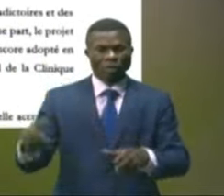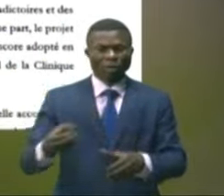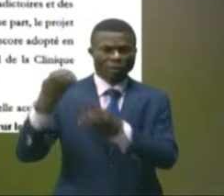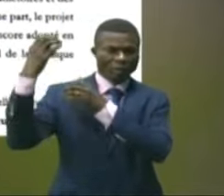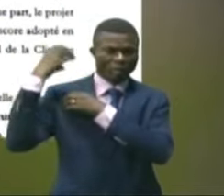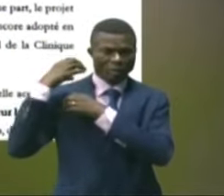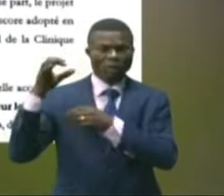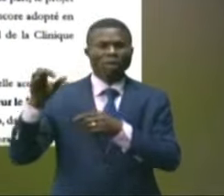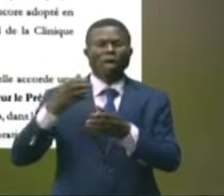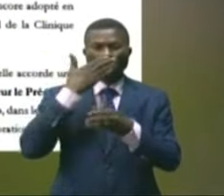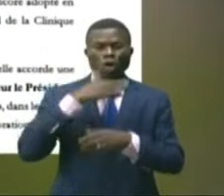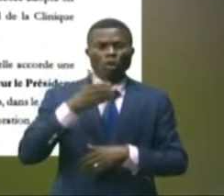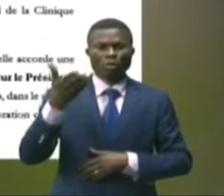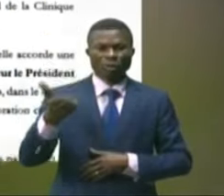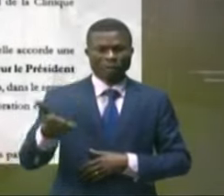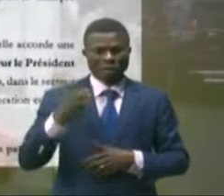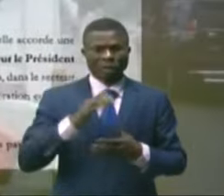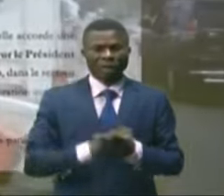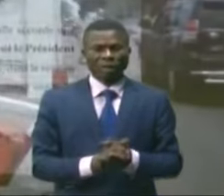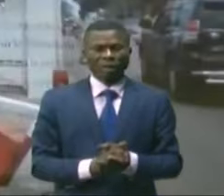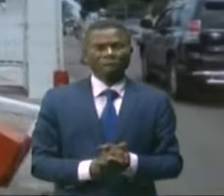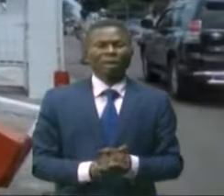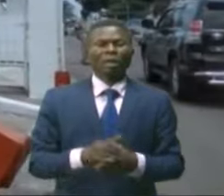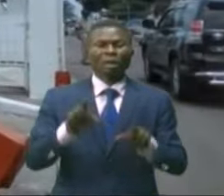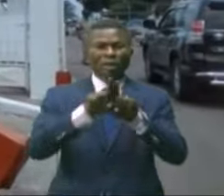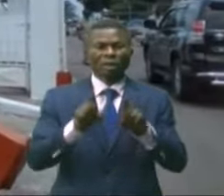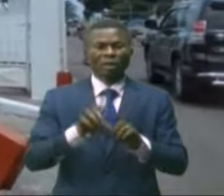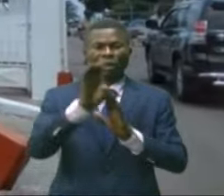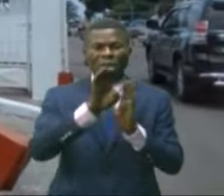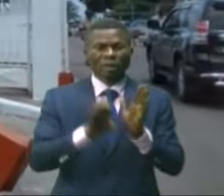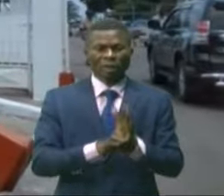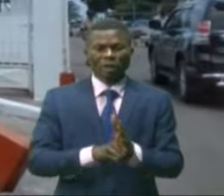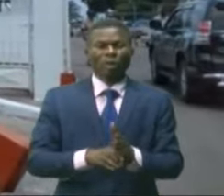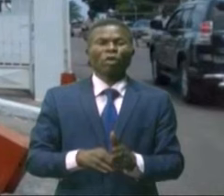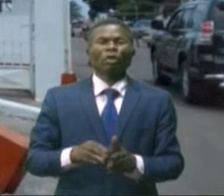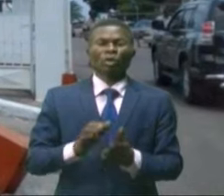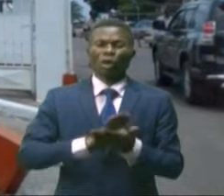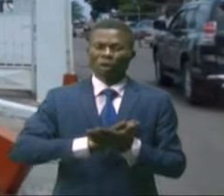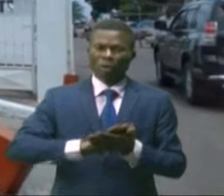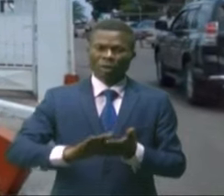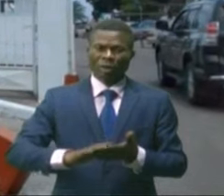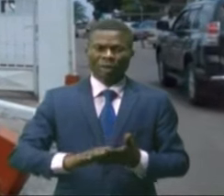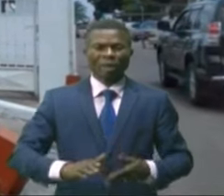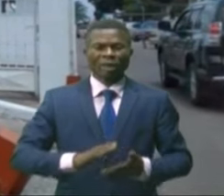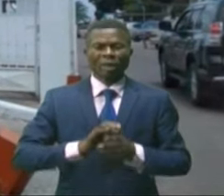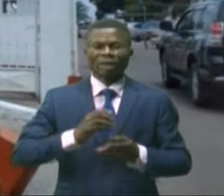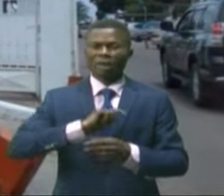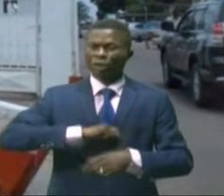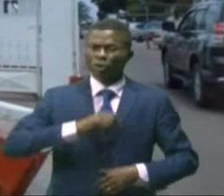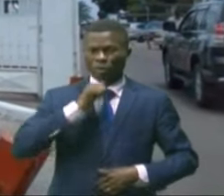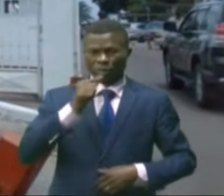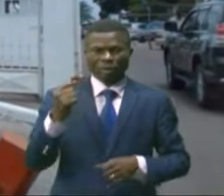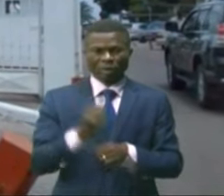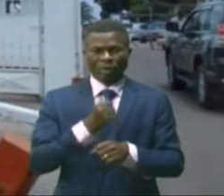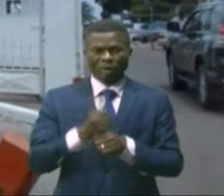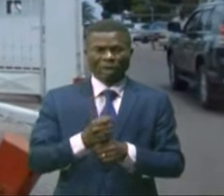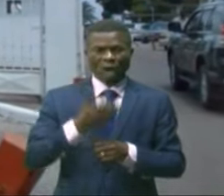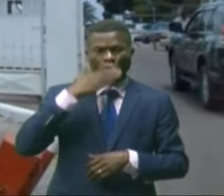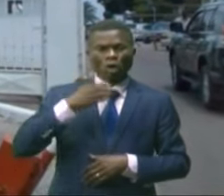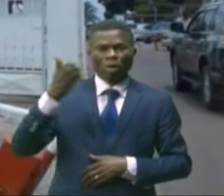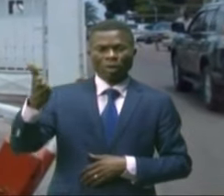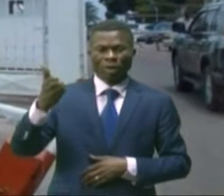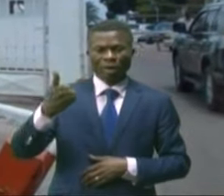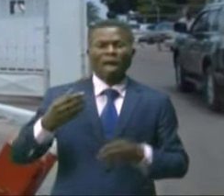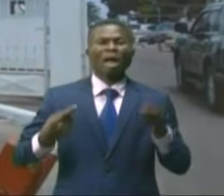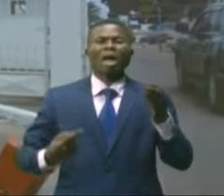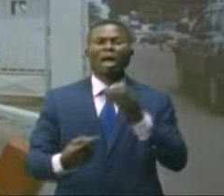de cette formation hospitalière, y compris les conditions hygiéniques. Un patient connu des services de la clinique Ngalima